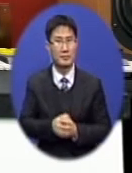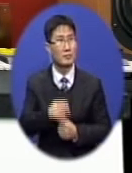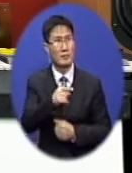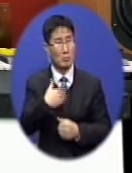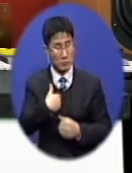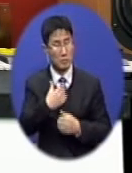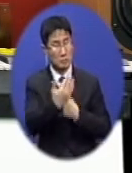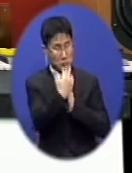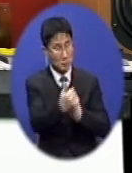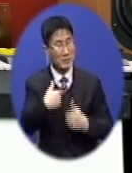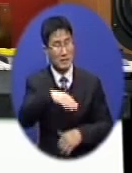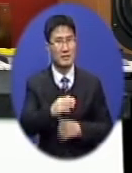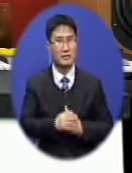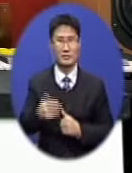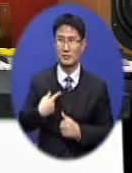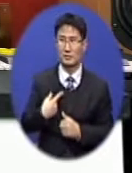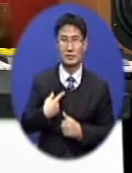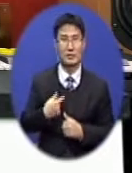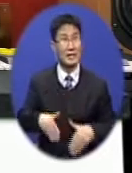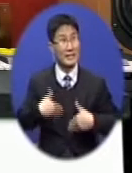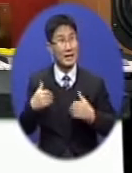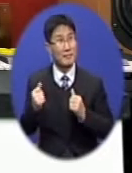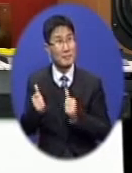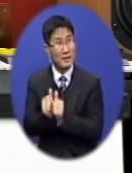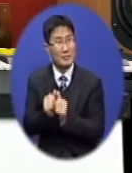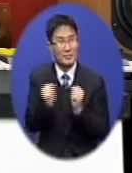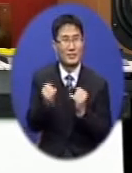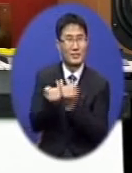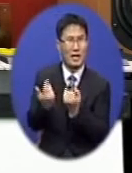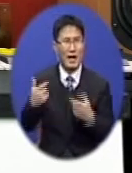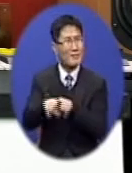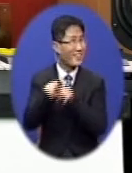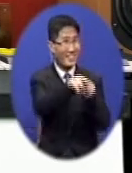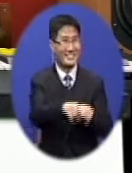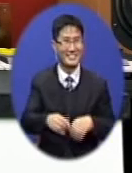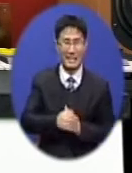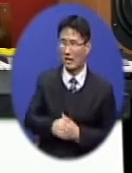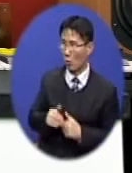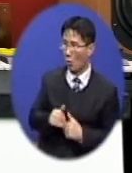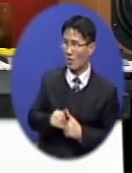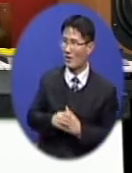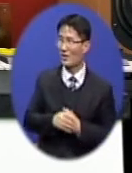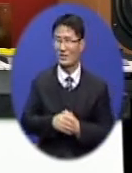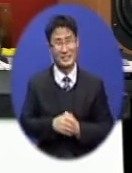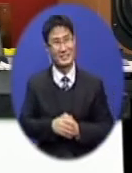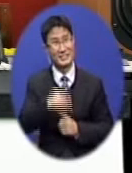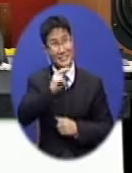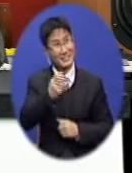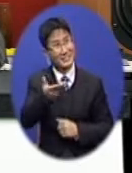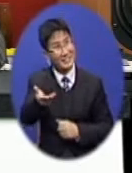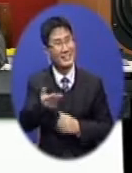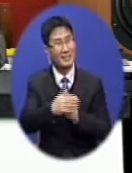네. 가죠. 뭐. 네. 당연히 가죠. 저, 네. 저희 남남북녀가 네. 갈 거예요. 남남북녀가 같이 네. 갈 거예요. 네. 네. 자 어머니 음악 들을